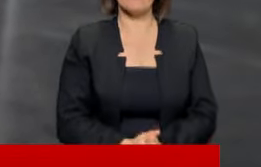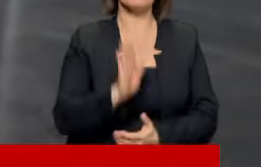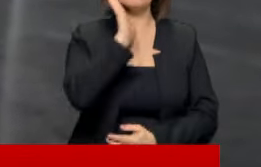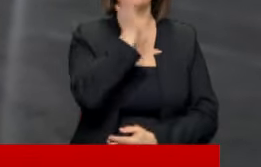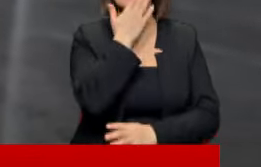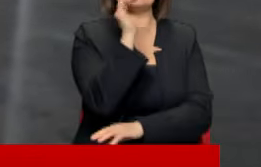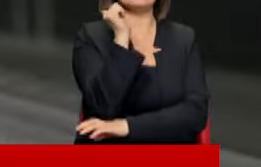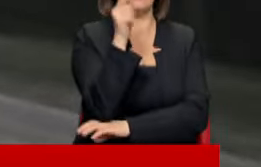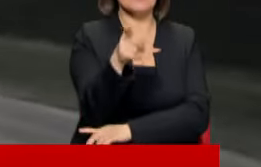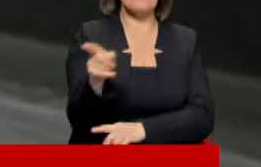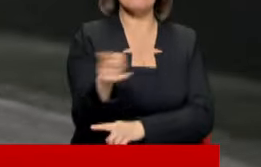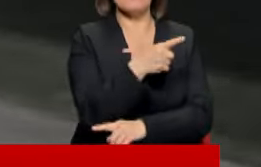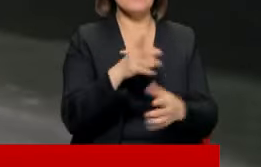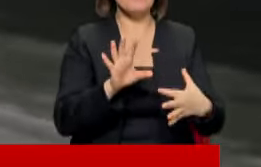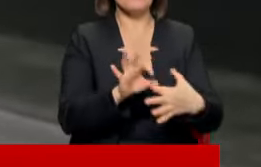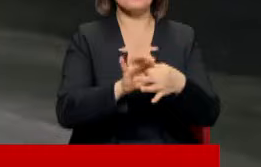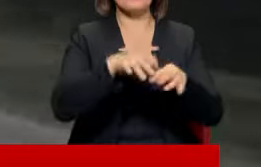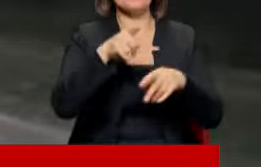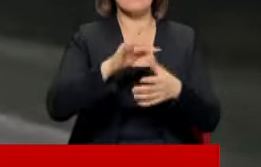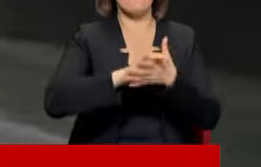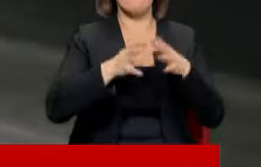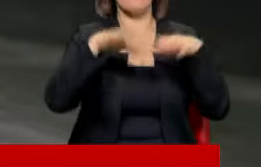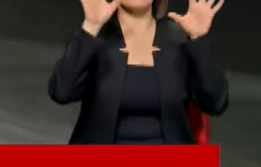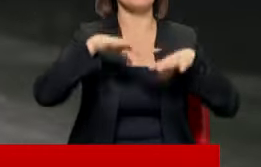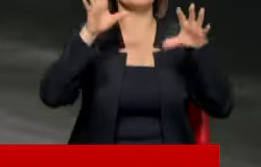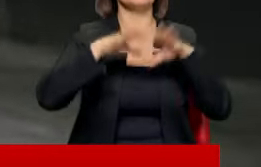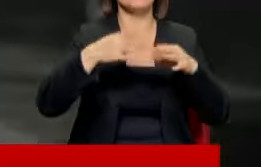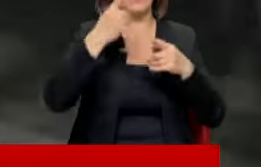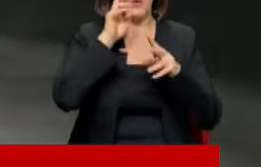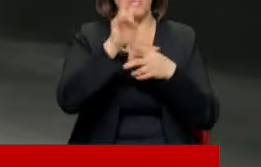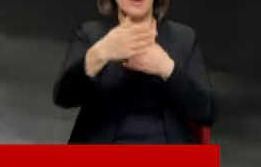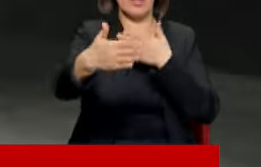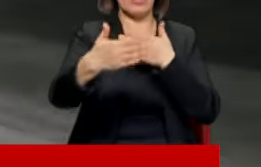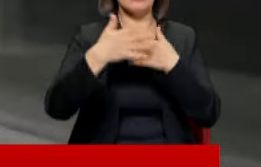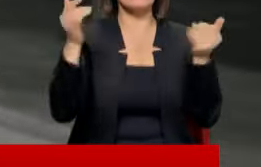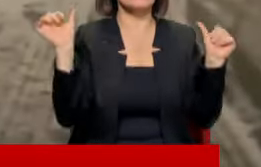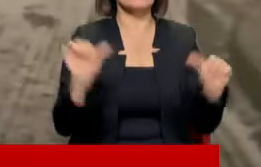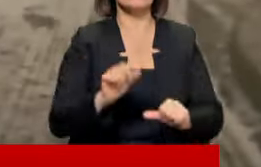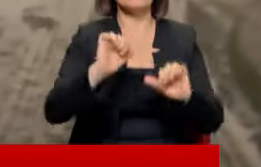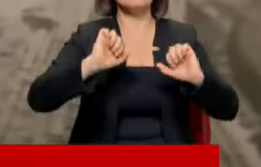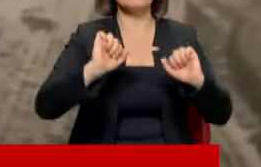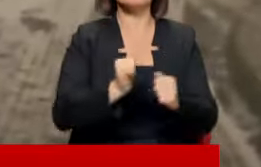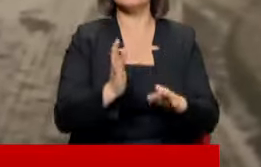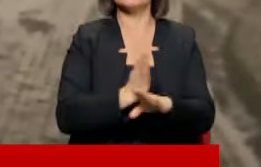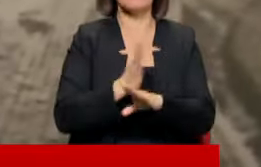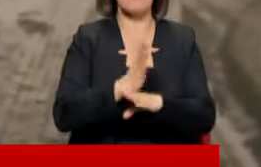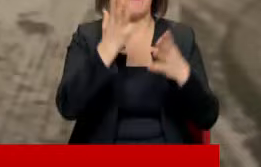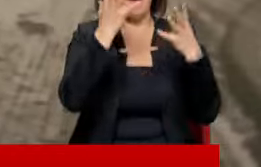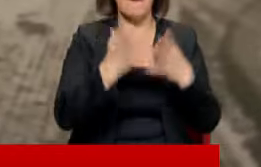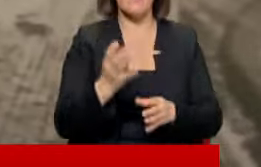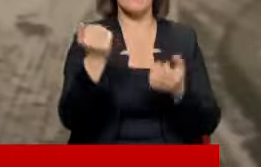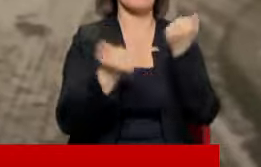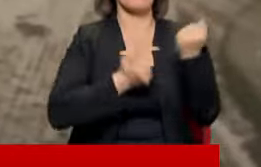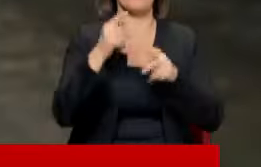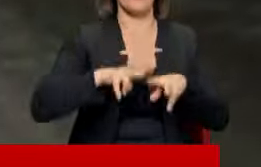Tokat'la Sivas'ı bağlayan Çamlıbel geçidinde kar yağışı şiddetlendi. Görüş mesafesi düştü. Yolda buzlanma nedeniyle ağır tonajlı